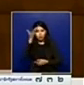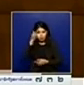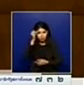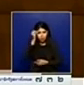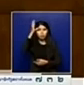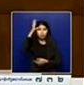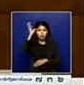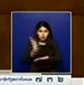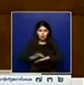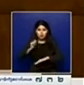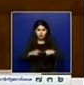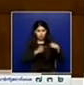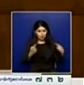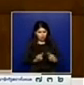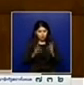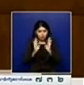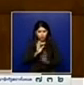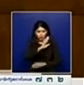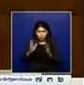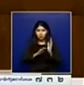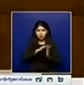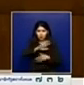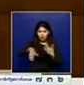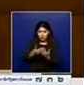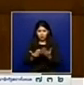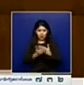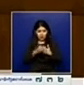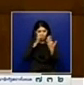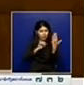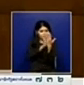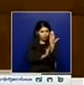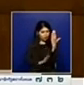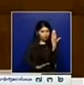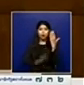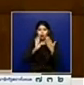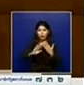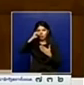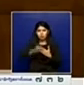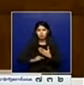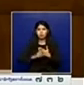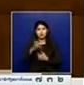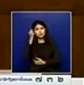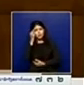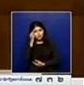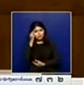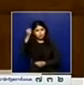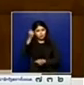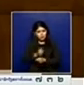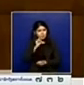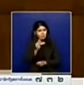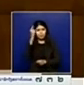ารถและหัวใจของพวกเราทุกคนรวมทั้งเลือดรักชาติทุกหยดในตัวของพวกเราร่วมกันคิดและทำในสิ่งที่สร้างสรร